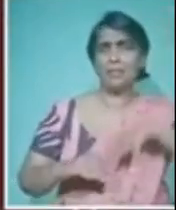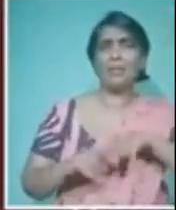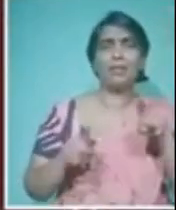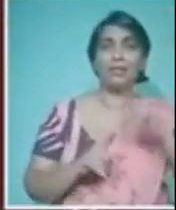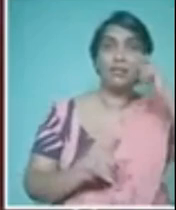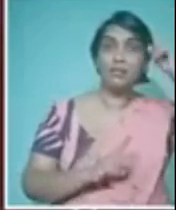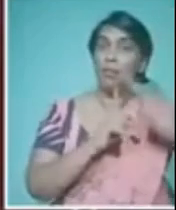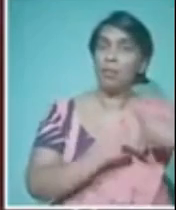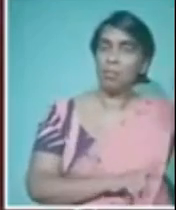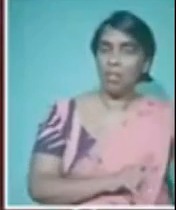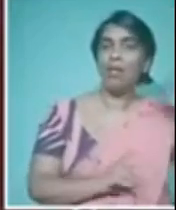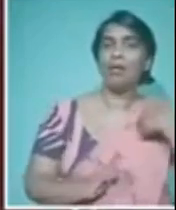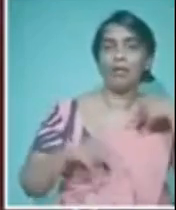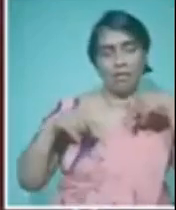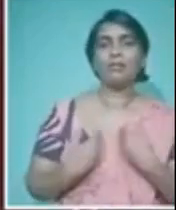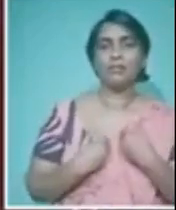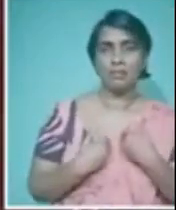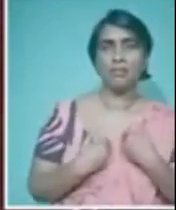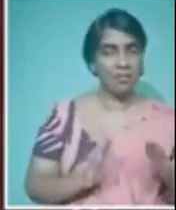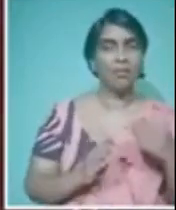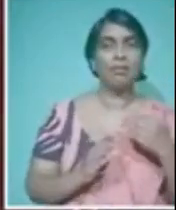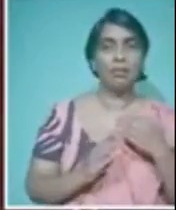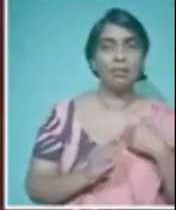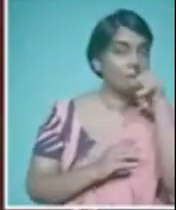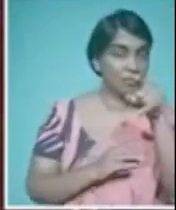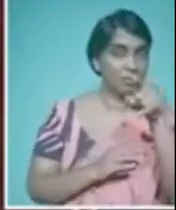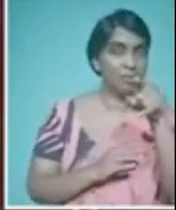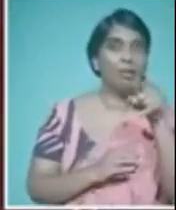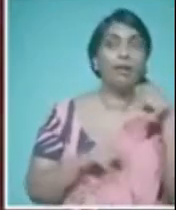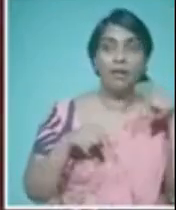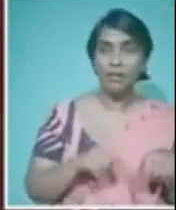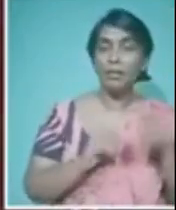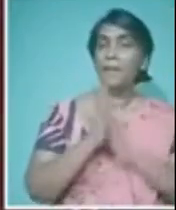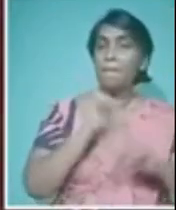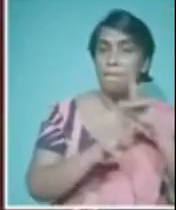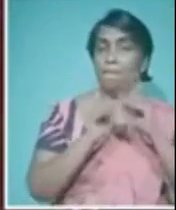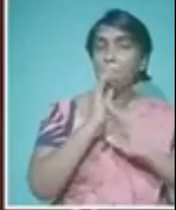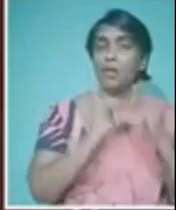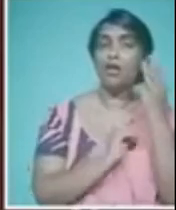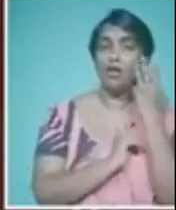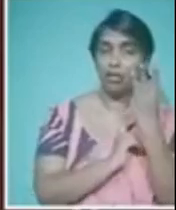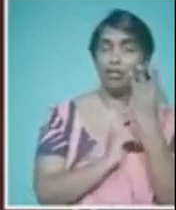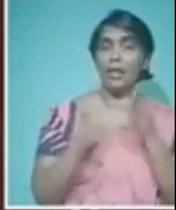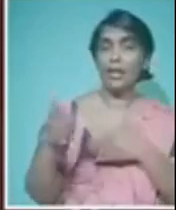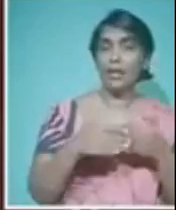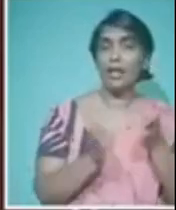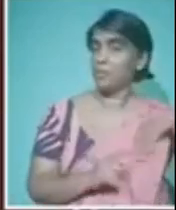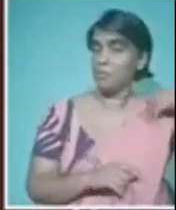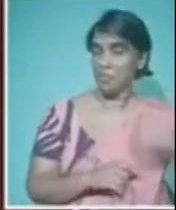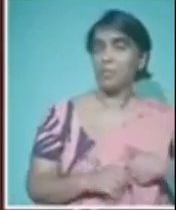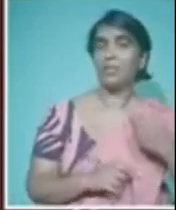තමයි ජපානයේ එතන තියෙන්නේ අපි අද මෙතන ඉන්නේ. නමුත් ඔබතුමාලා අදරත් අමාත්‍යංශ තුනක් තියාගෙන ඉන්න කැබිනට් අමාත්‍යවරේ